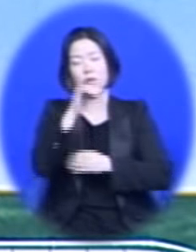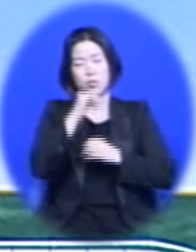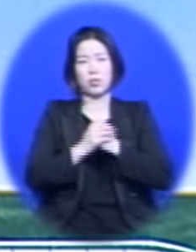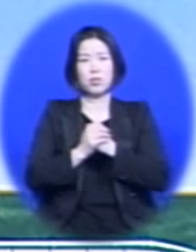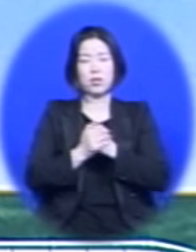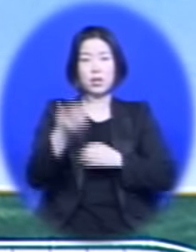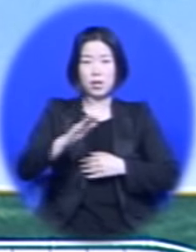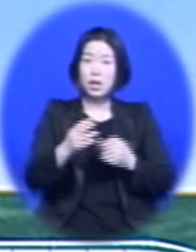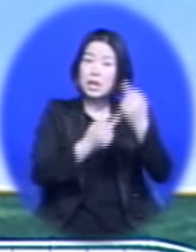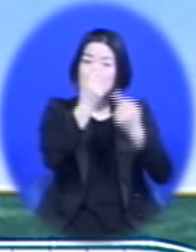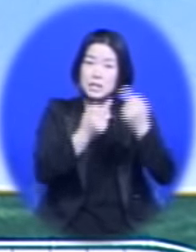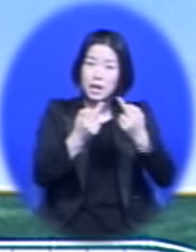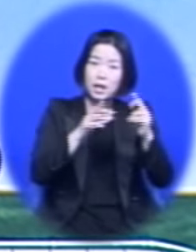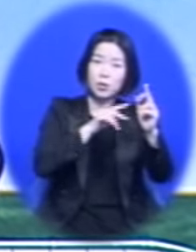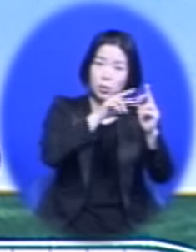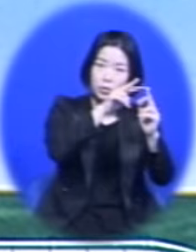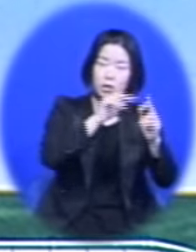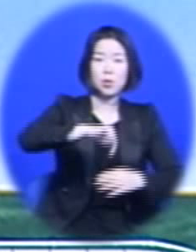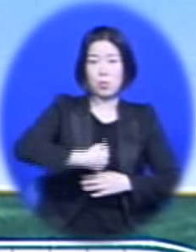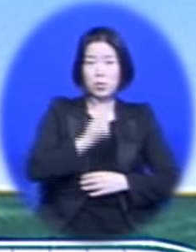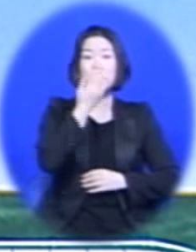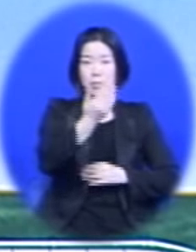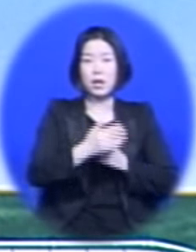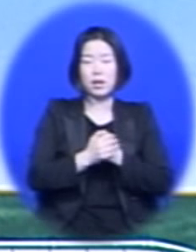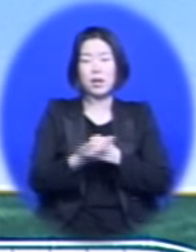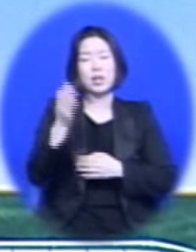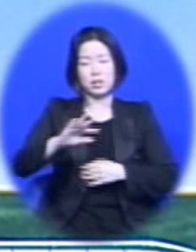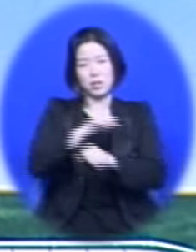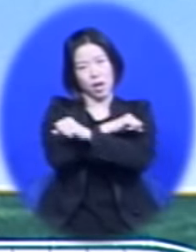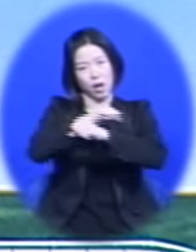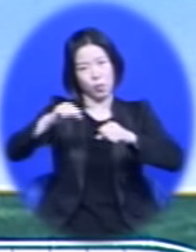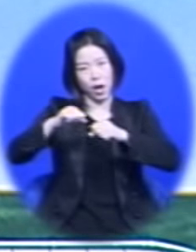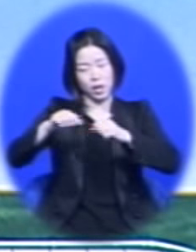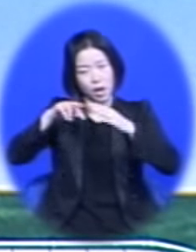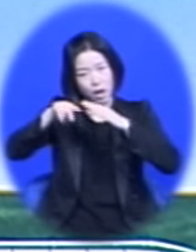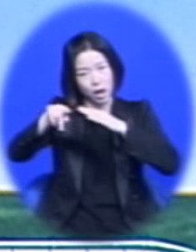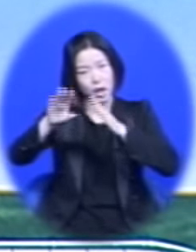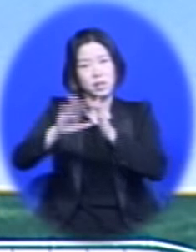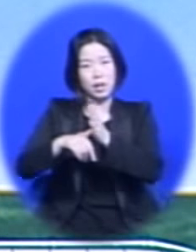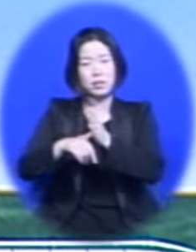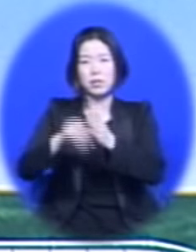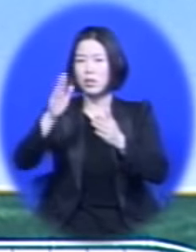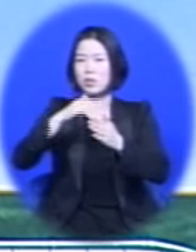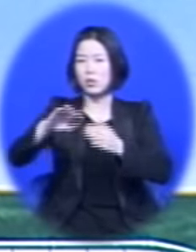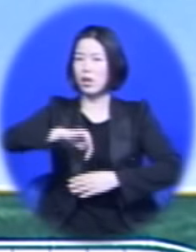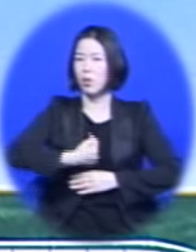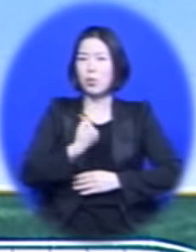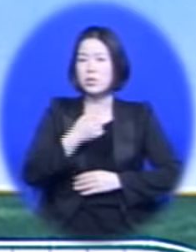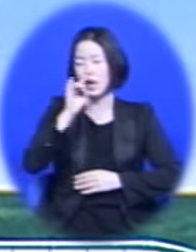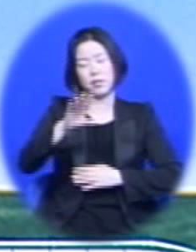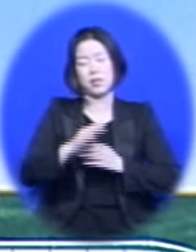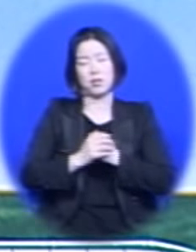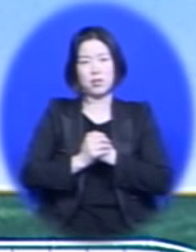산을 오를 때는 혼자 올라가도 됩니다. 그러나 광야를 들어갔을 때는 절대로 혼자 들어가서는